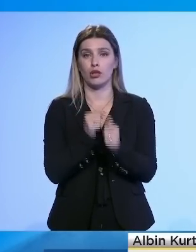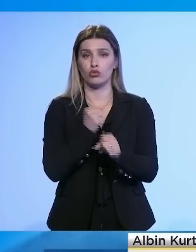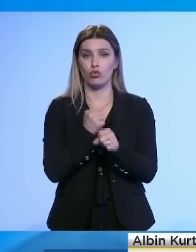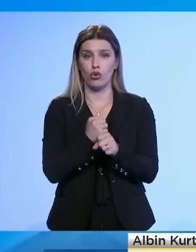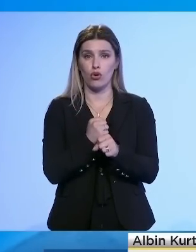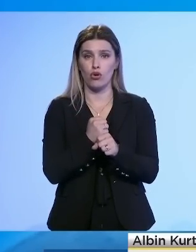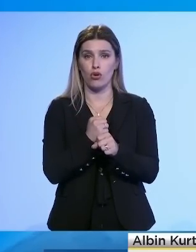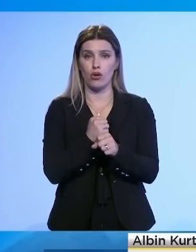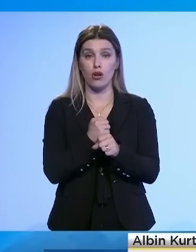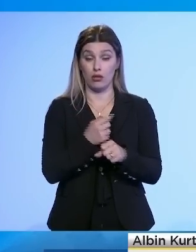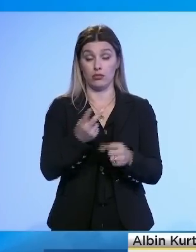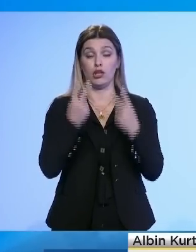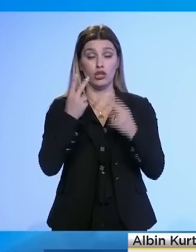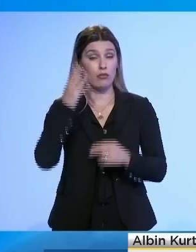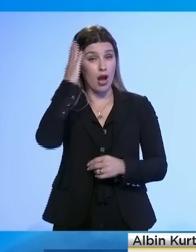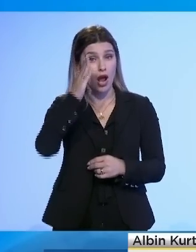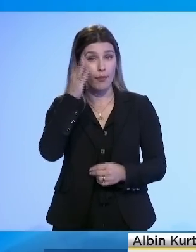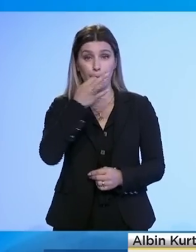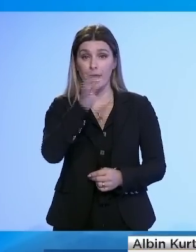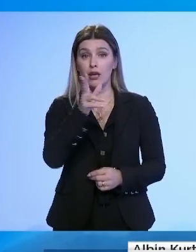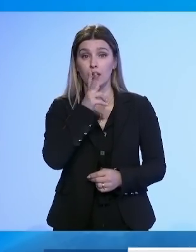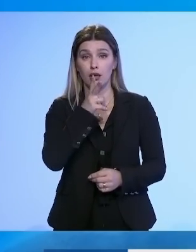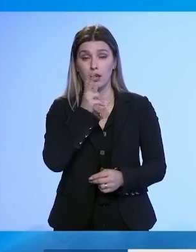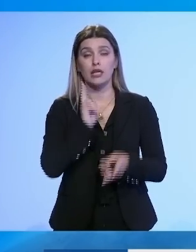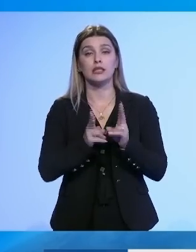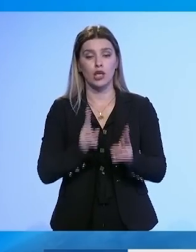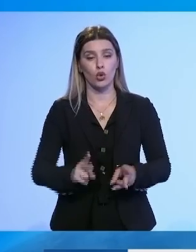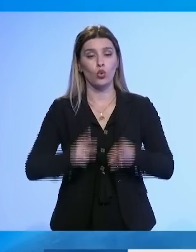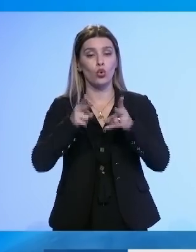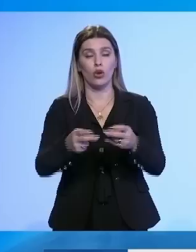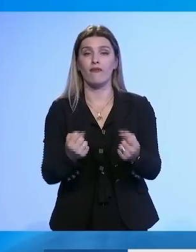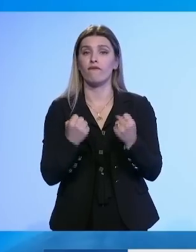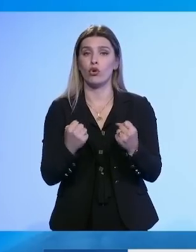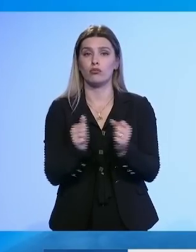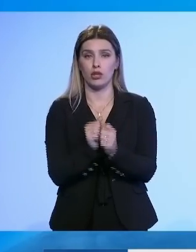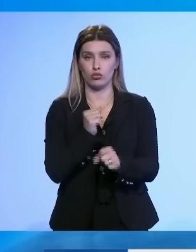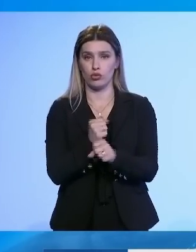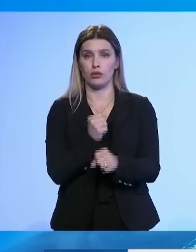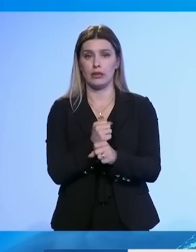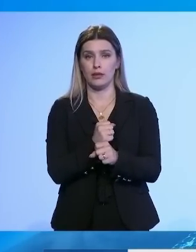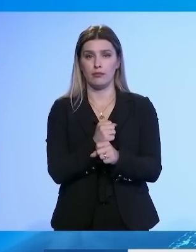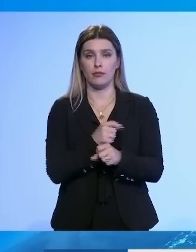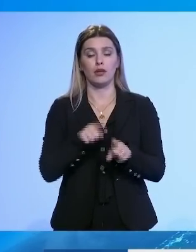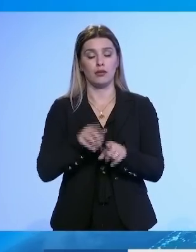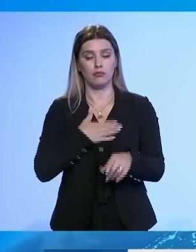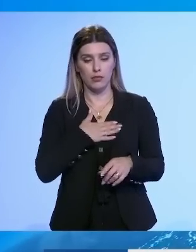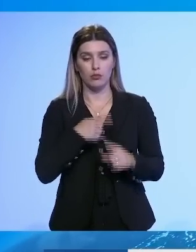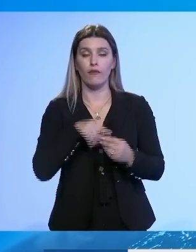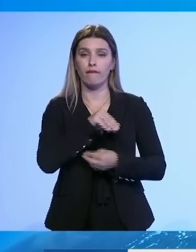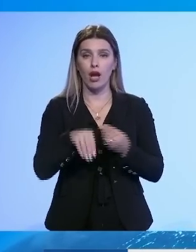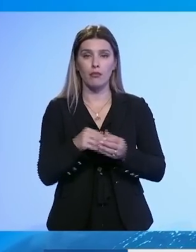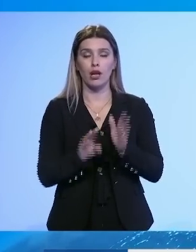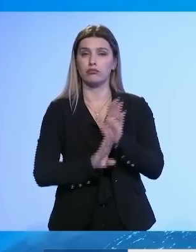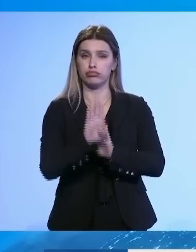të ecim drejt një të ardhmeje më të mirë së bashku duke ndërtuar ura të forta për atë që duam për veten dhe familjet tona. Ne